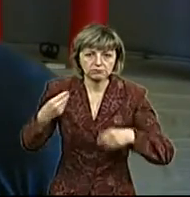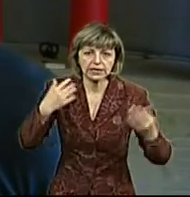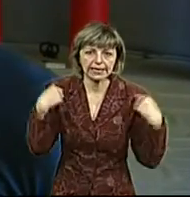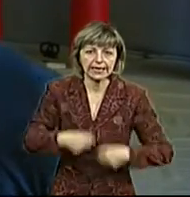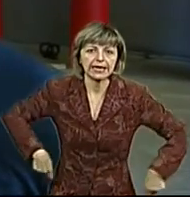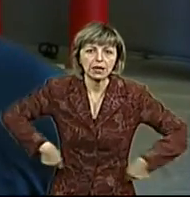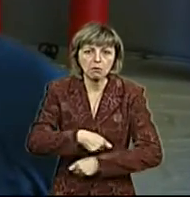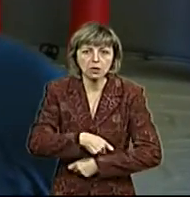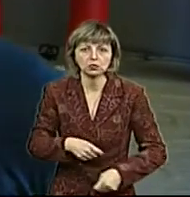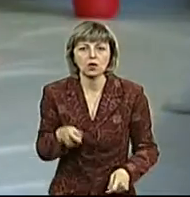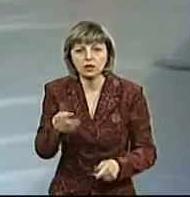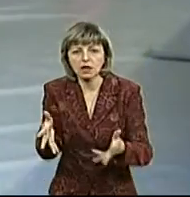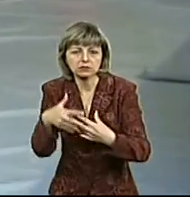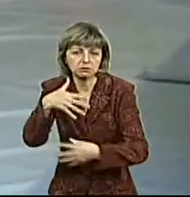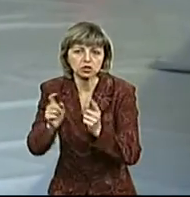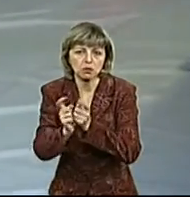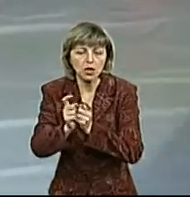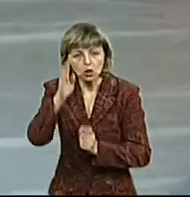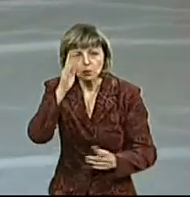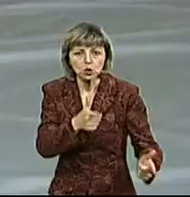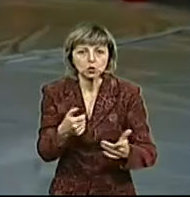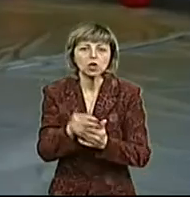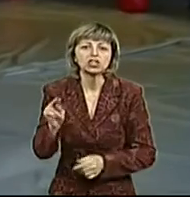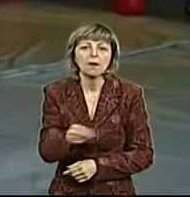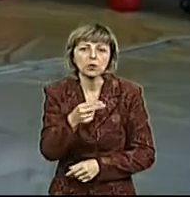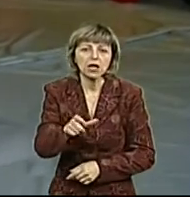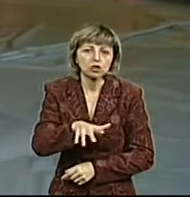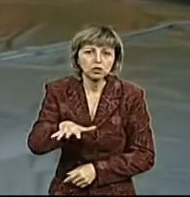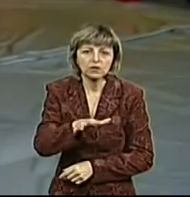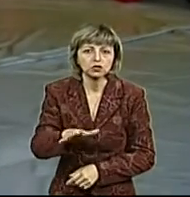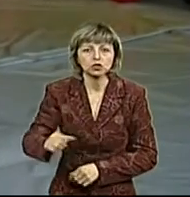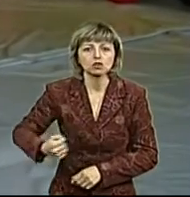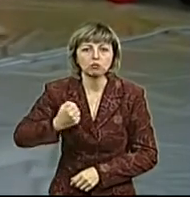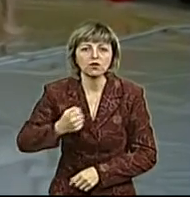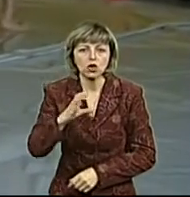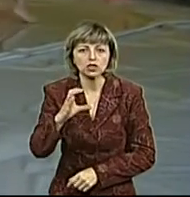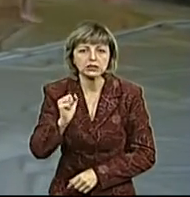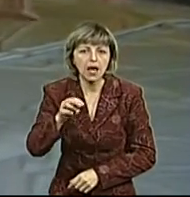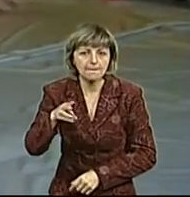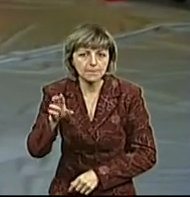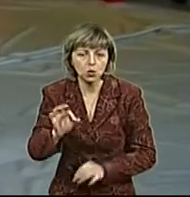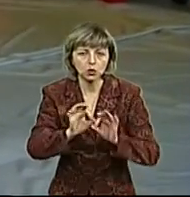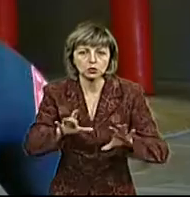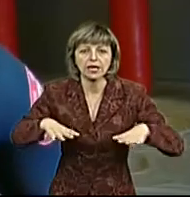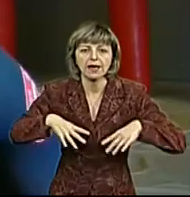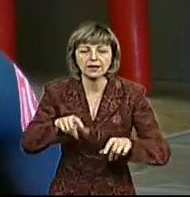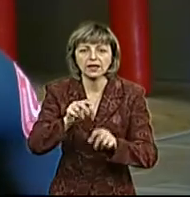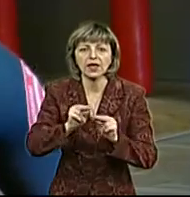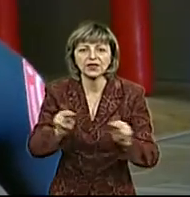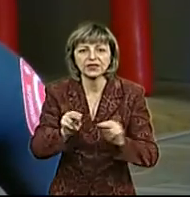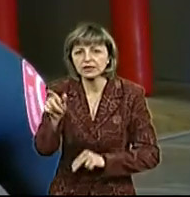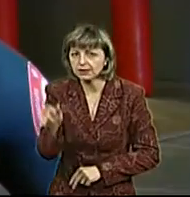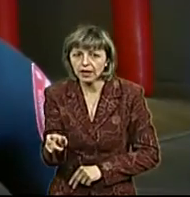а ММА, ну, – це змішані єдиноборства. Нині хлопець готується до чемпіонату Європи з бойового самбо, каже тренер Михайло Савчук.